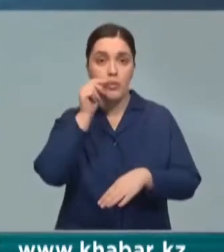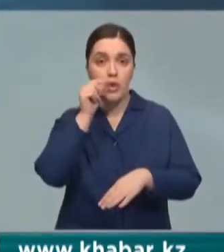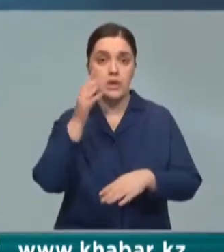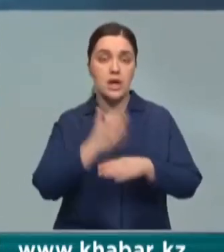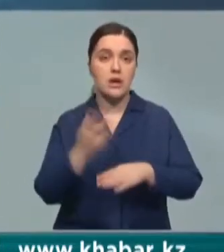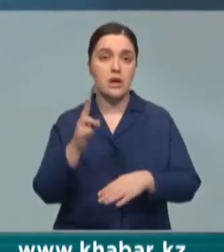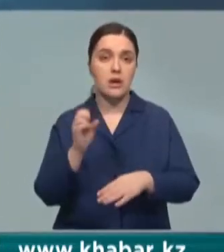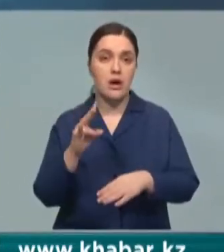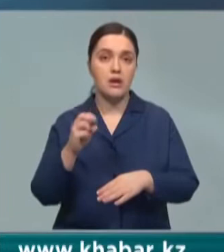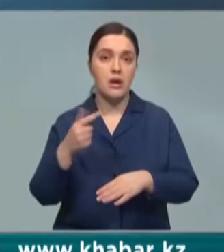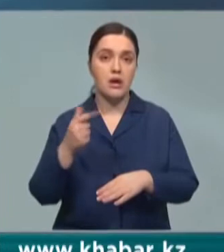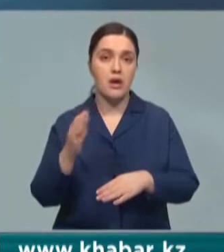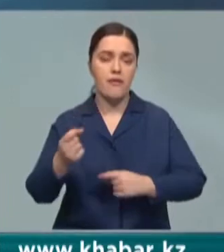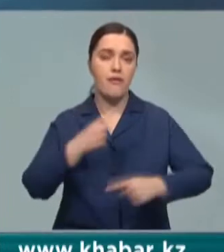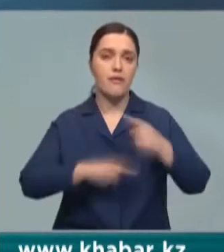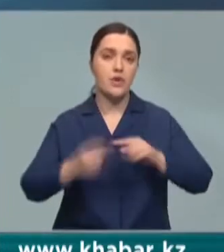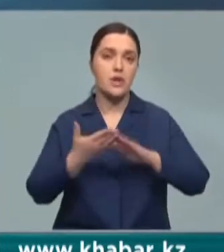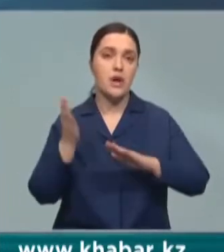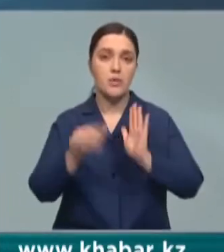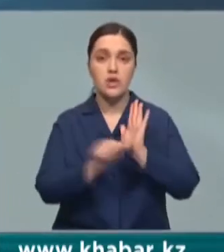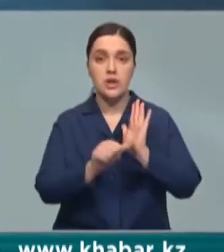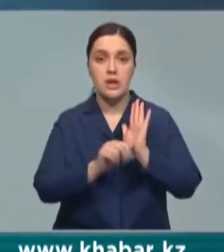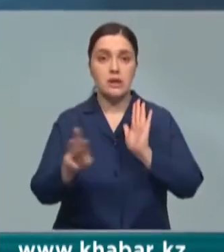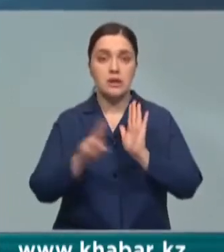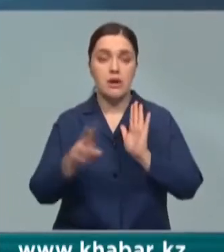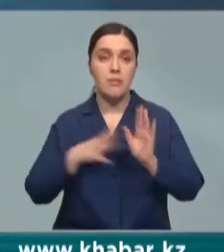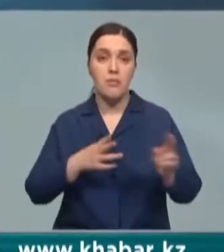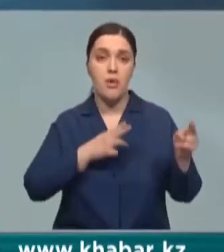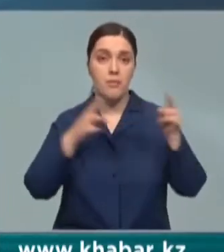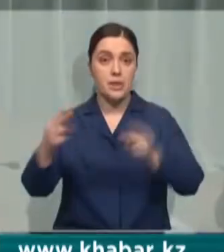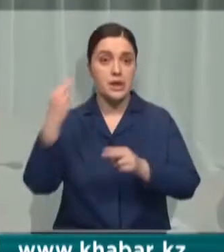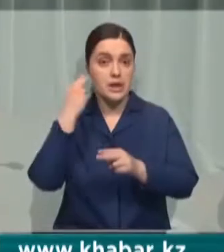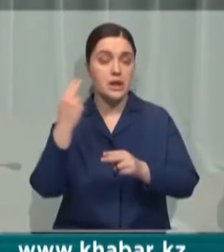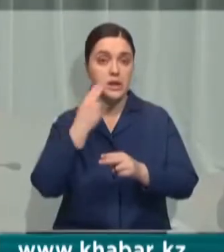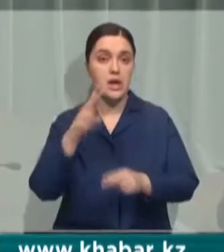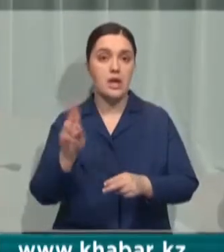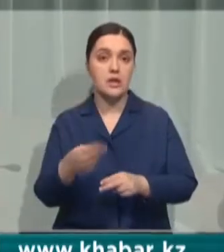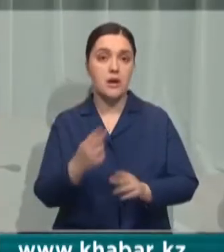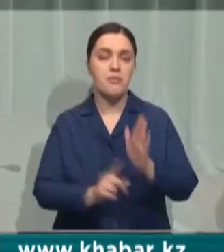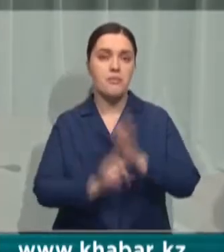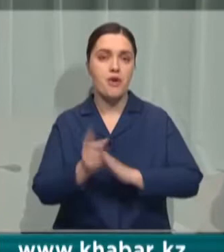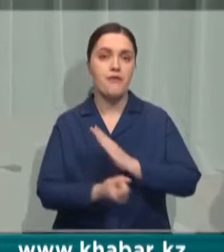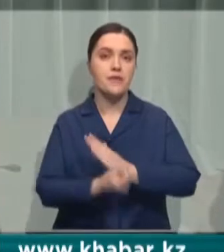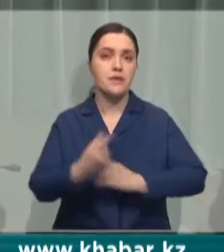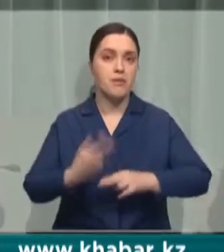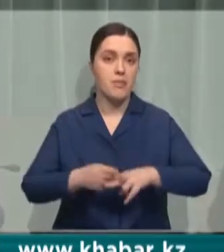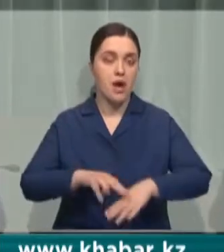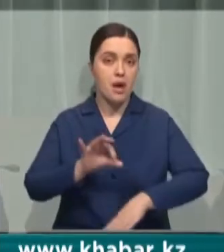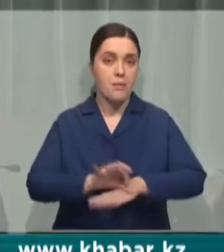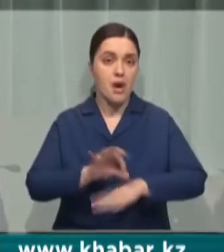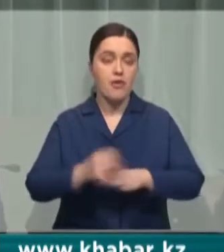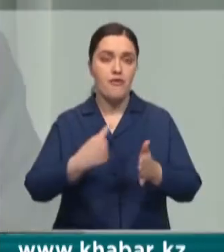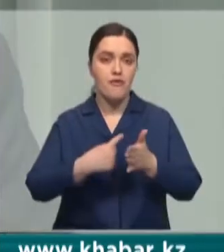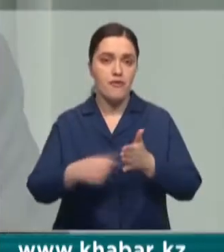префектуры Канагава, вернулся домой 6 января после поездки в Ухань, где в декабре началась вспышка этой болезни.